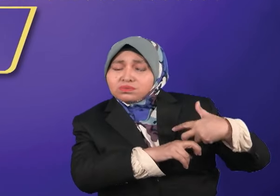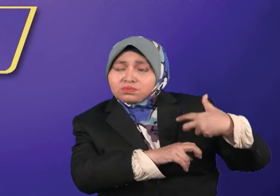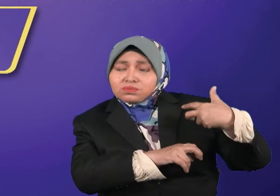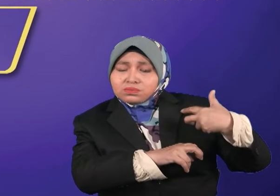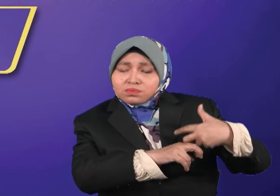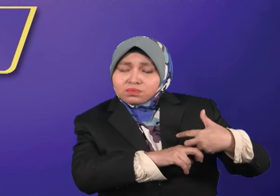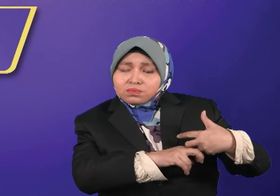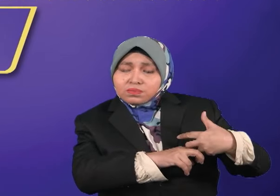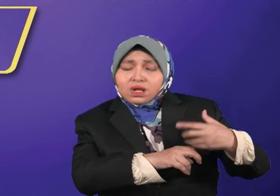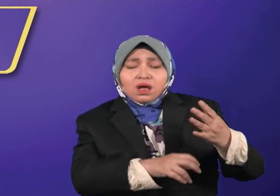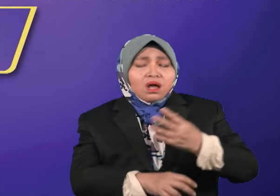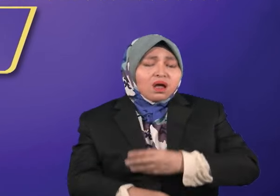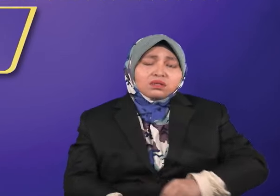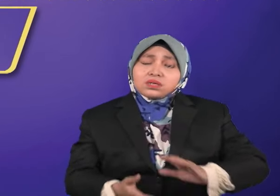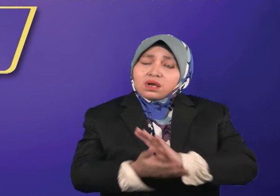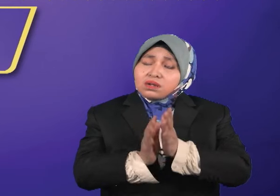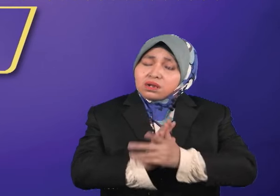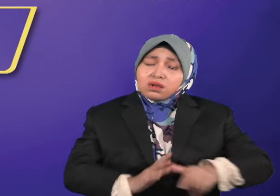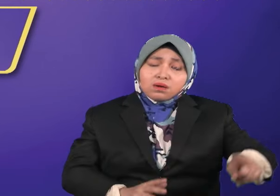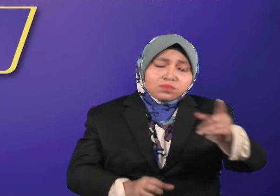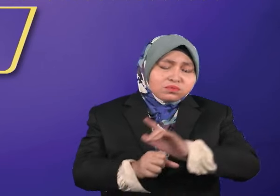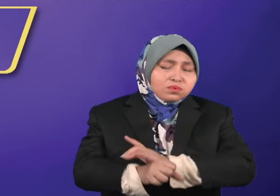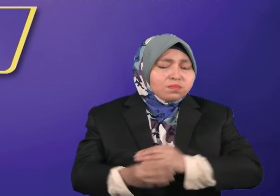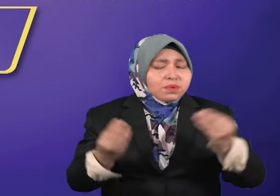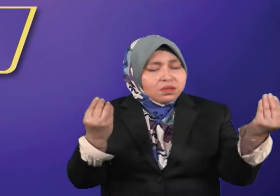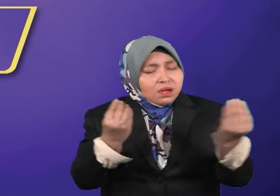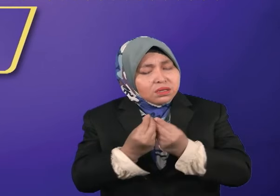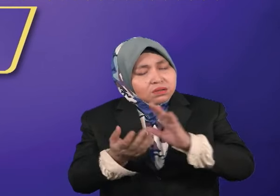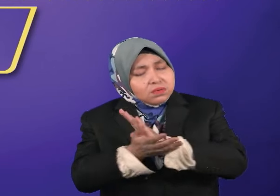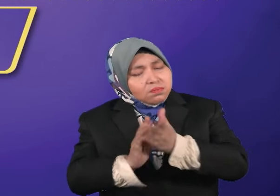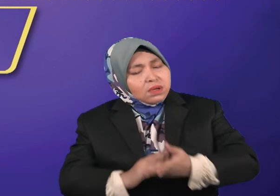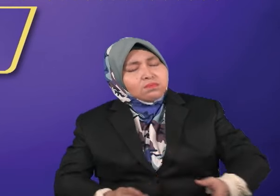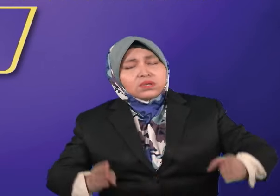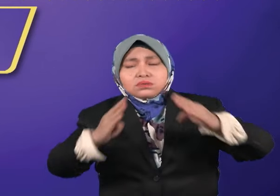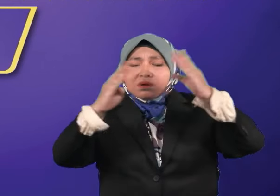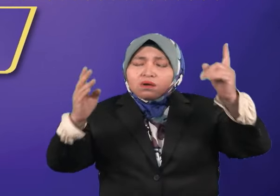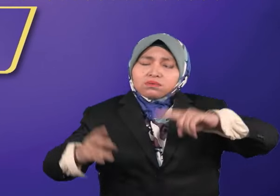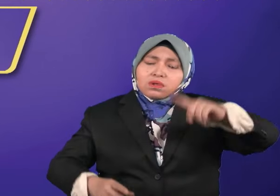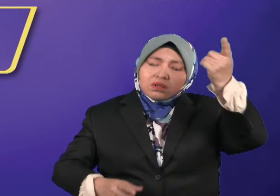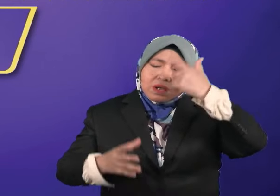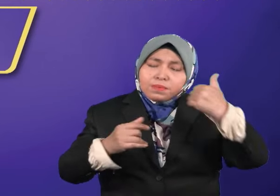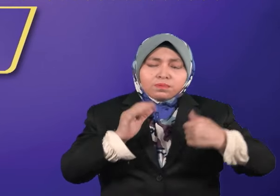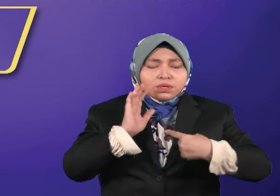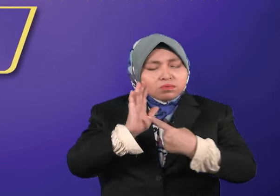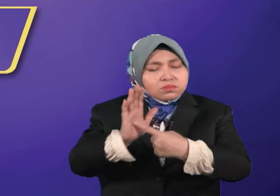ولعلكم تشكرون.